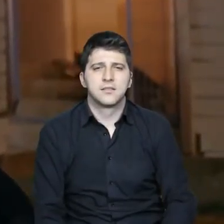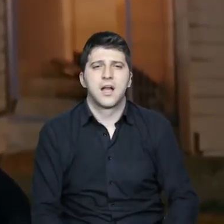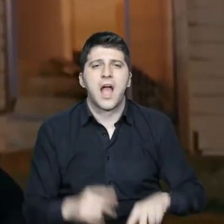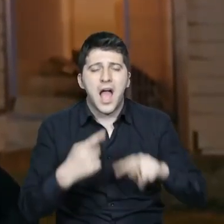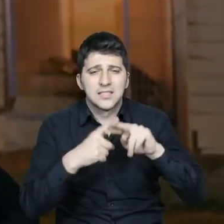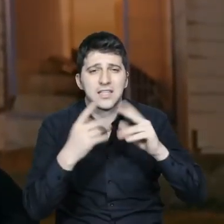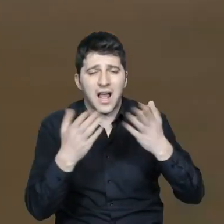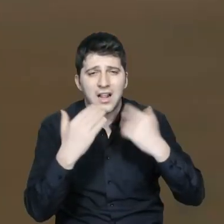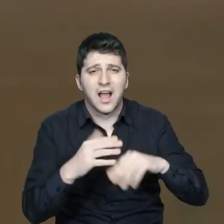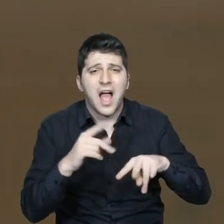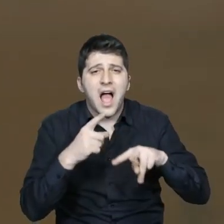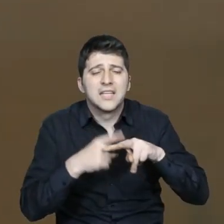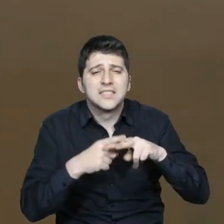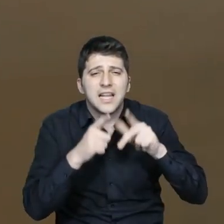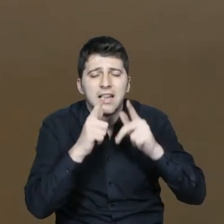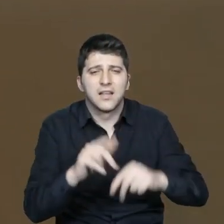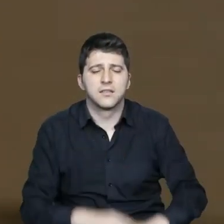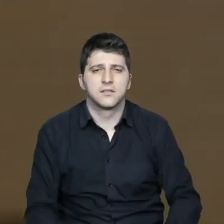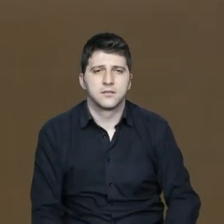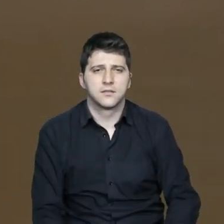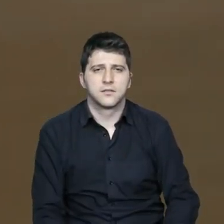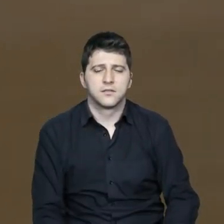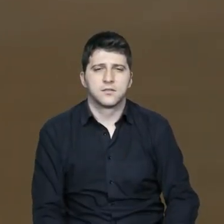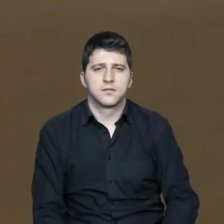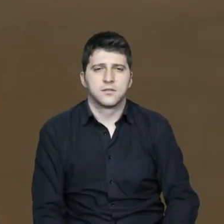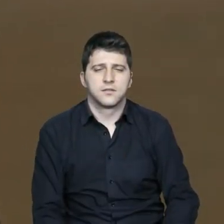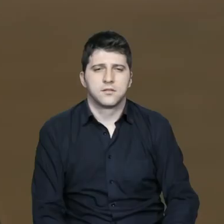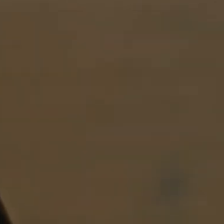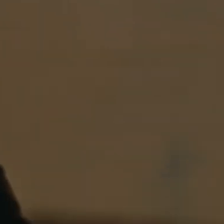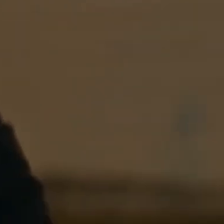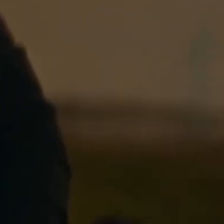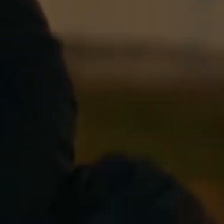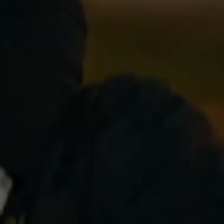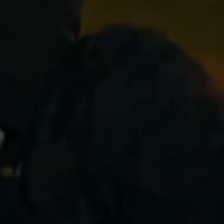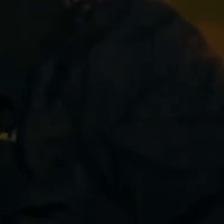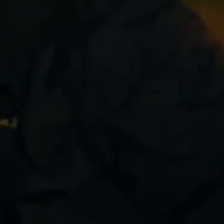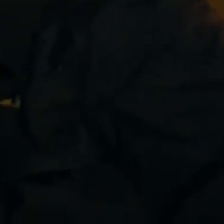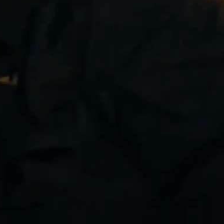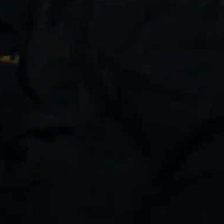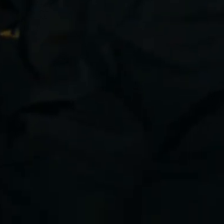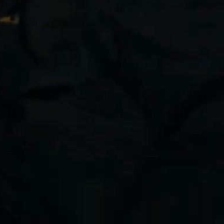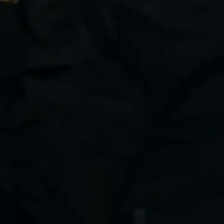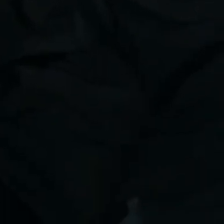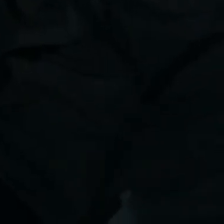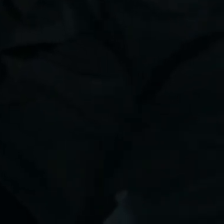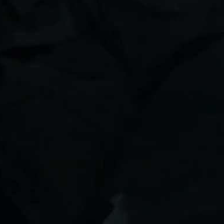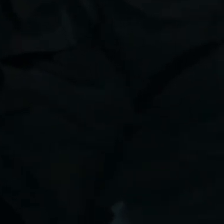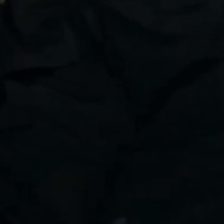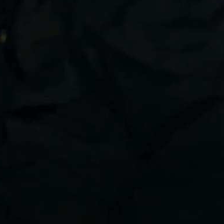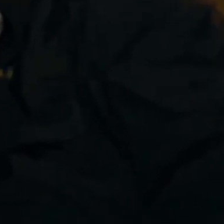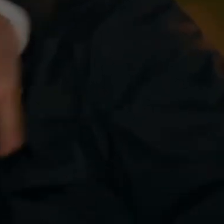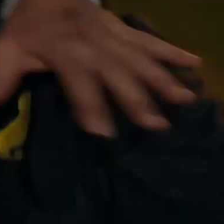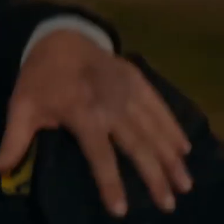Asil kalk! Asil! Yüzünü tokatladı. Acı içinde sağ eline dokundu. Elinin üzeri isle kaplı.